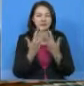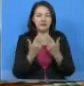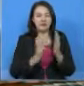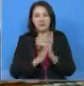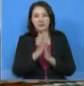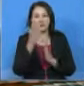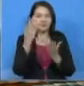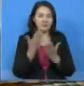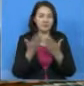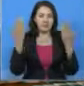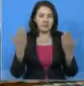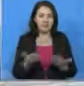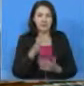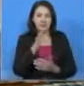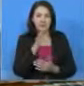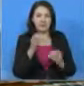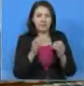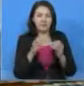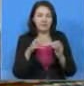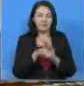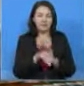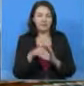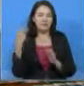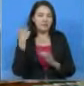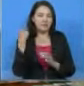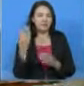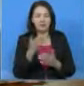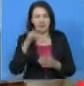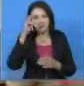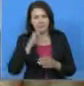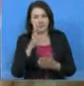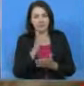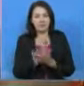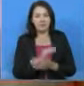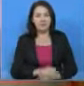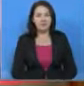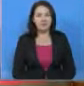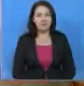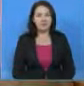Бүгінгі уақытта оның ішінде шетелдіктер мен және біздің отандастарымыз да бар.